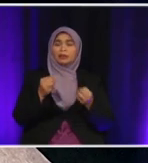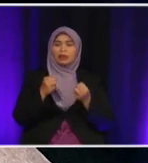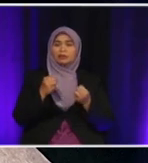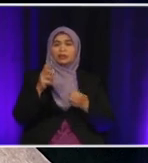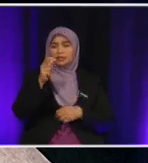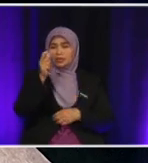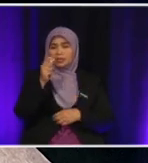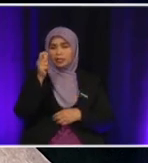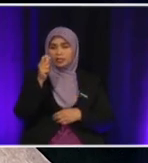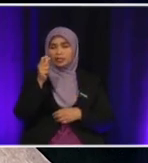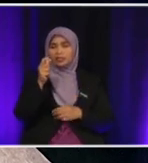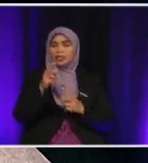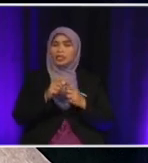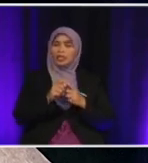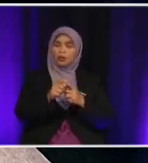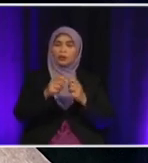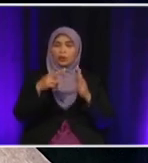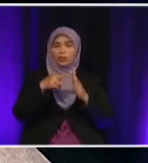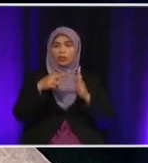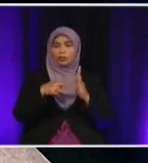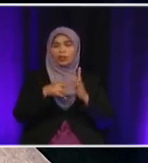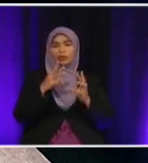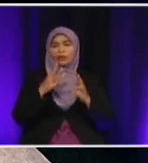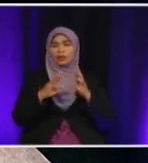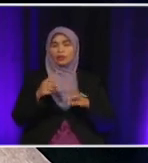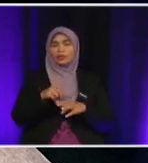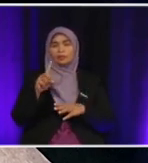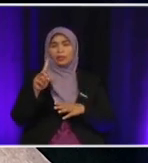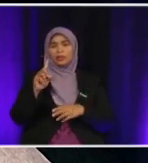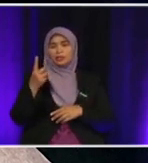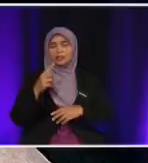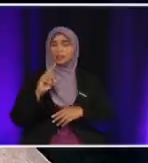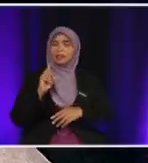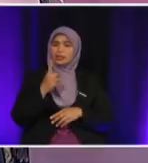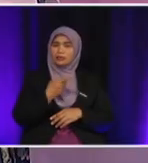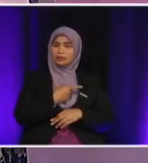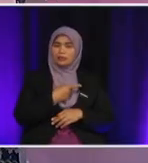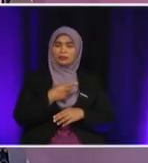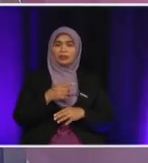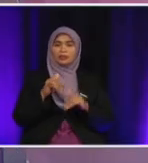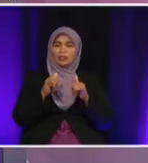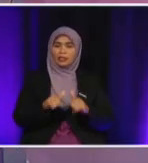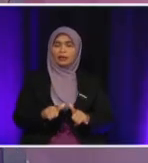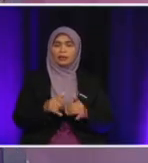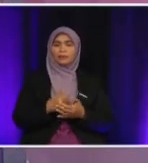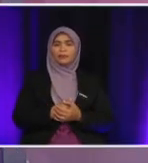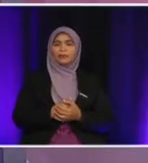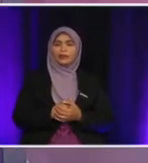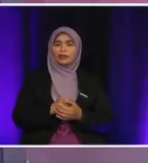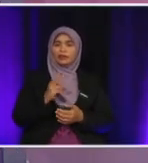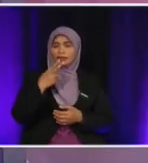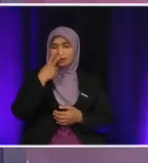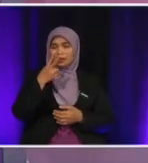sentiasa mematuhi peraturan walau di mana saja kita berada oke seterusnya kita lihat pula dari